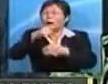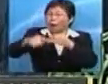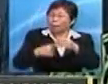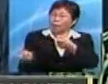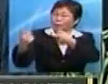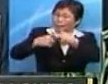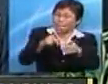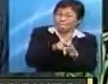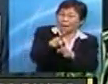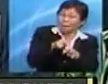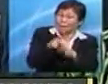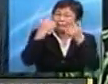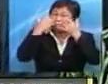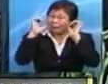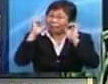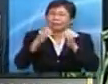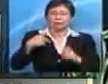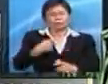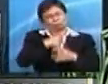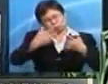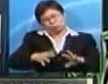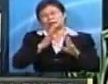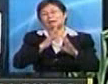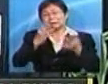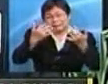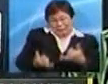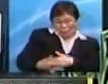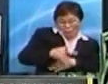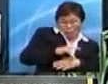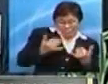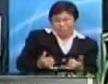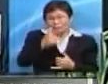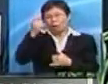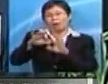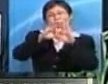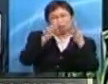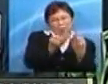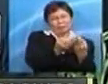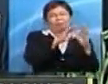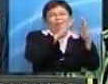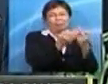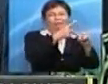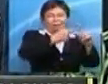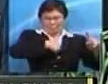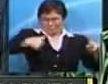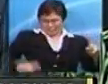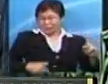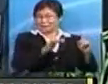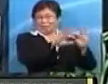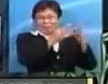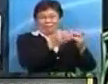dengan kepakaran, saya dah nyatakan peringkat awal ini oleh kerana ada keluarga daripada Beijing